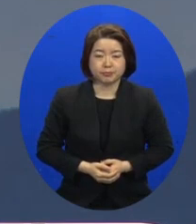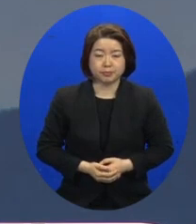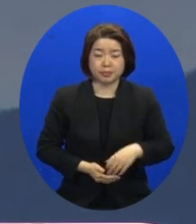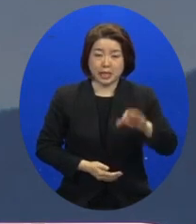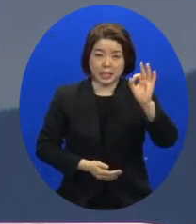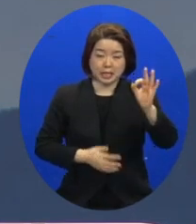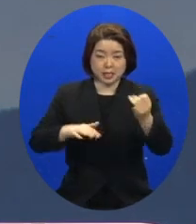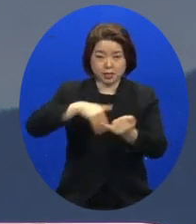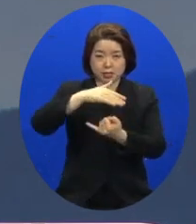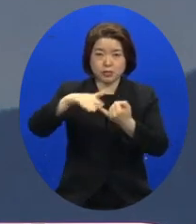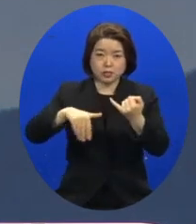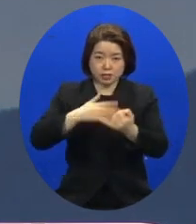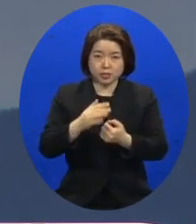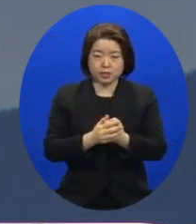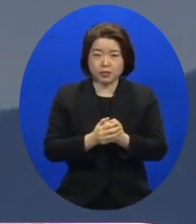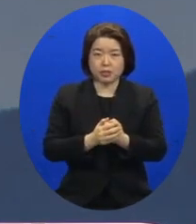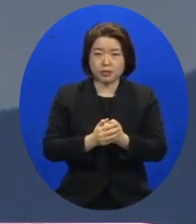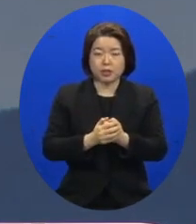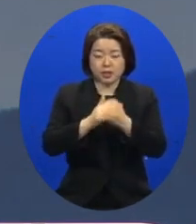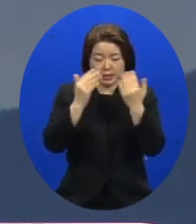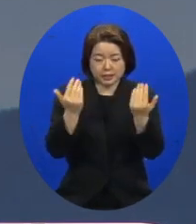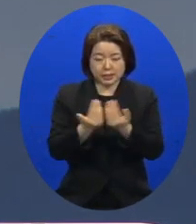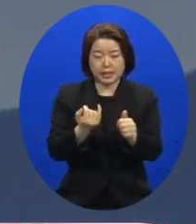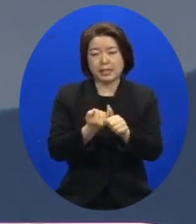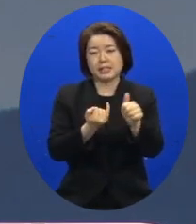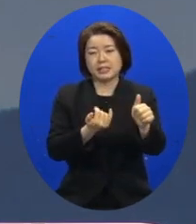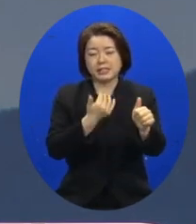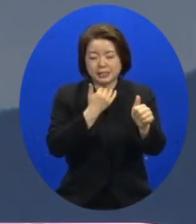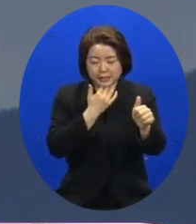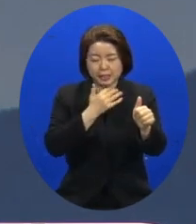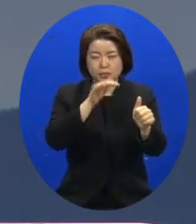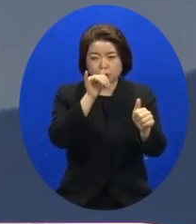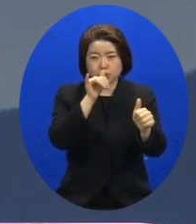열처녀 다 신랑을 기다리던 사람입니다.